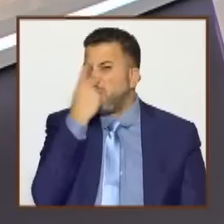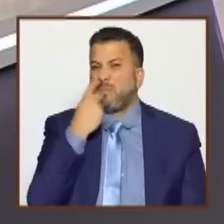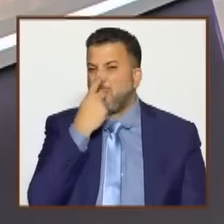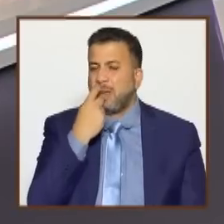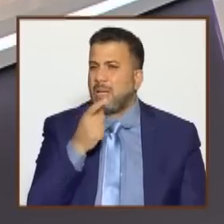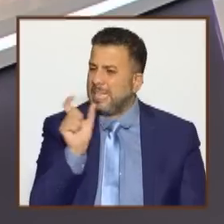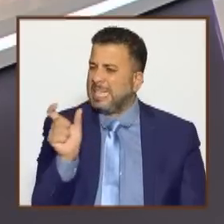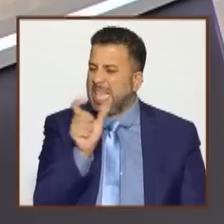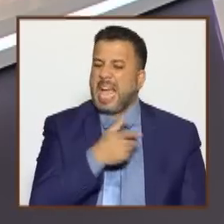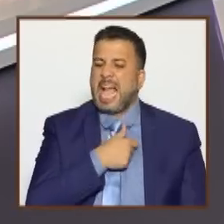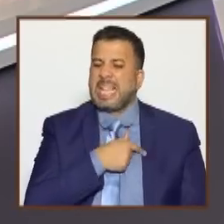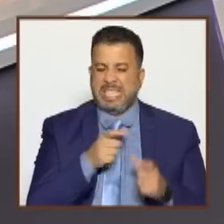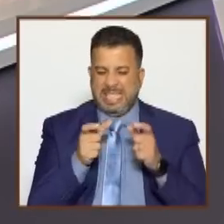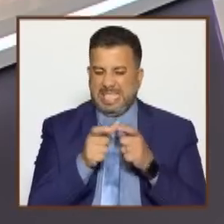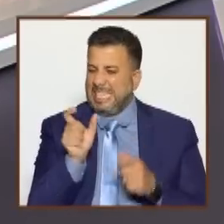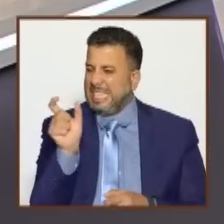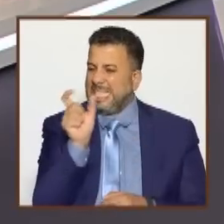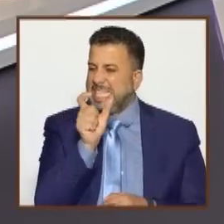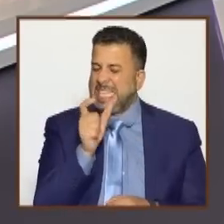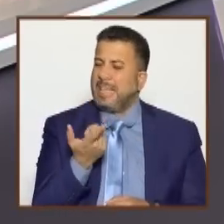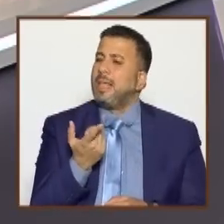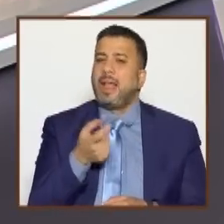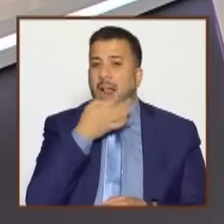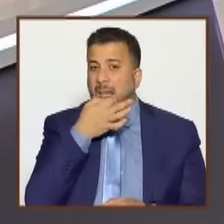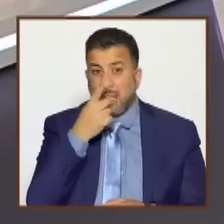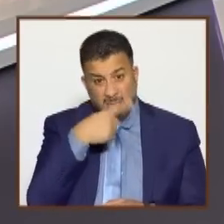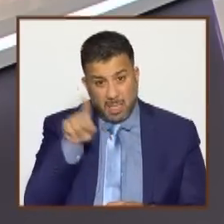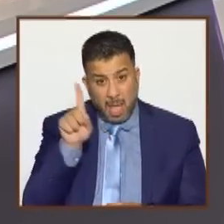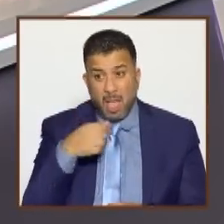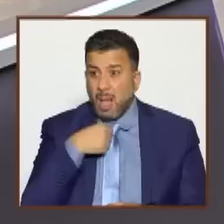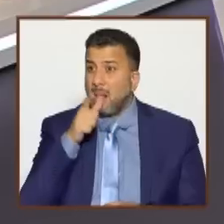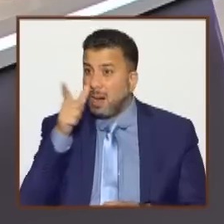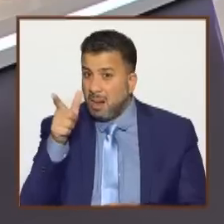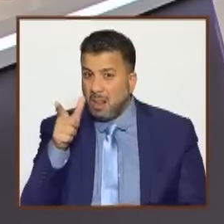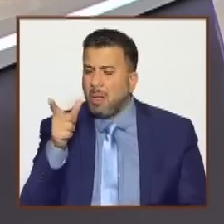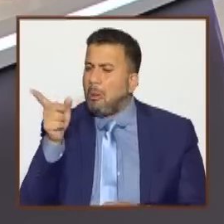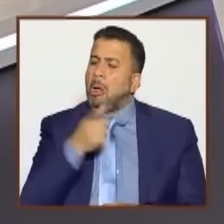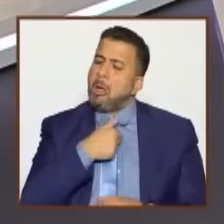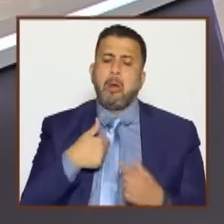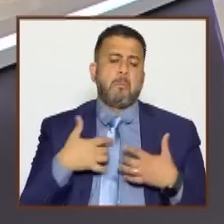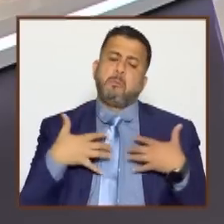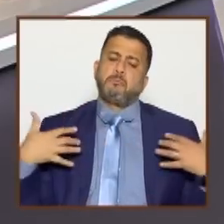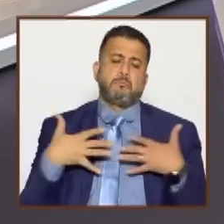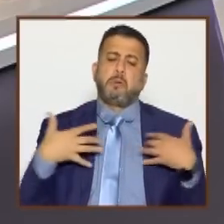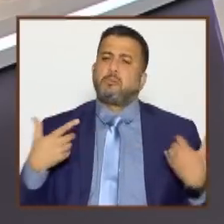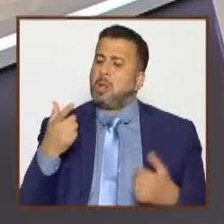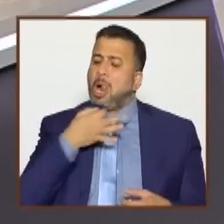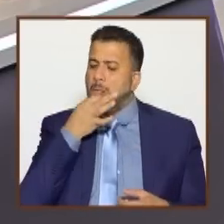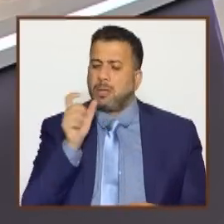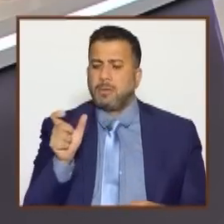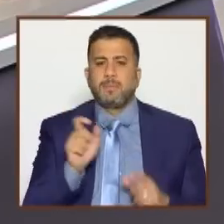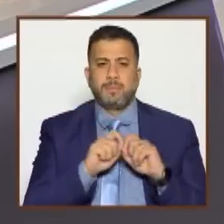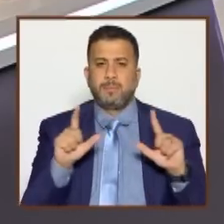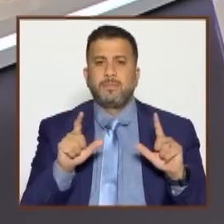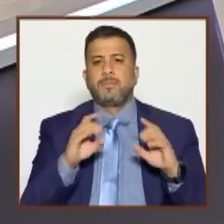صح اطلق طيب. عليه الاسم او امتنع عنه ان شاء الله يا ابو خالد. جزاك الله خير. سؤالي الثالث يا